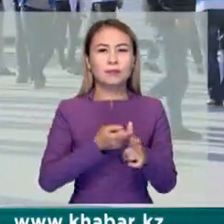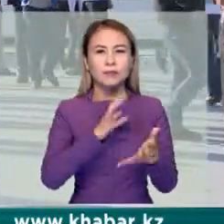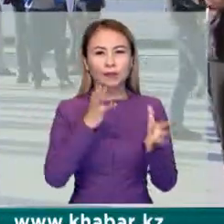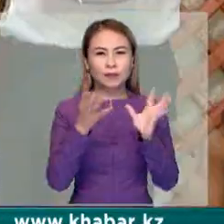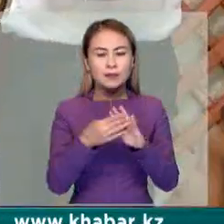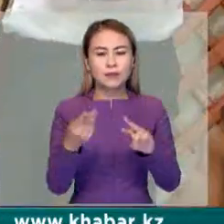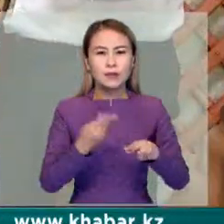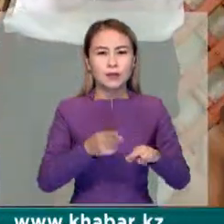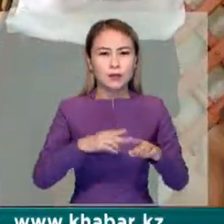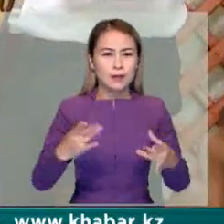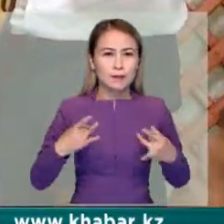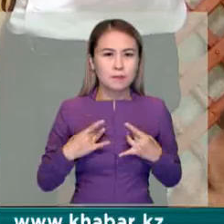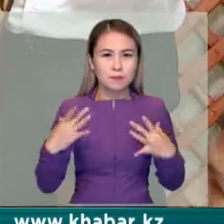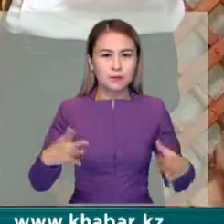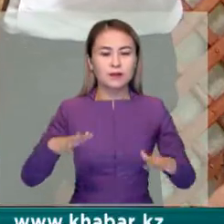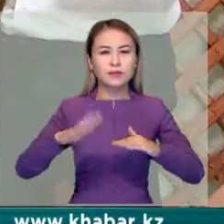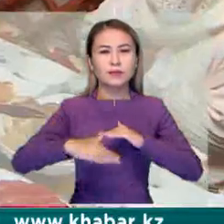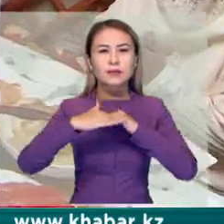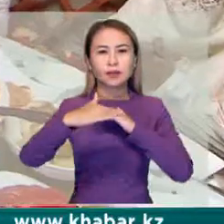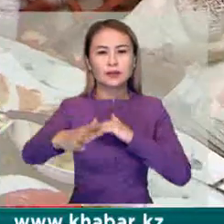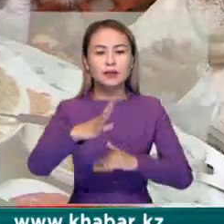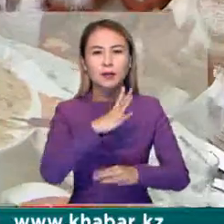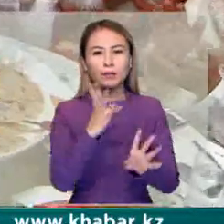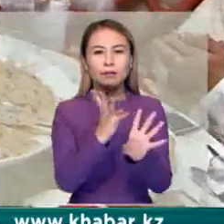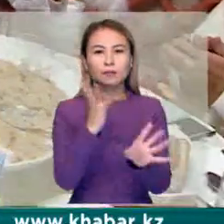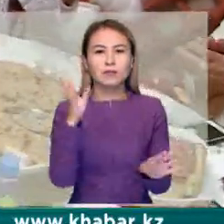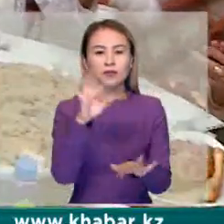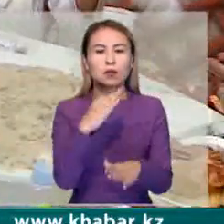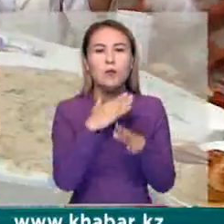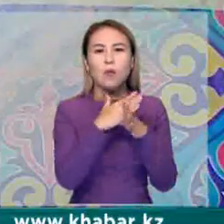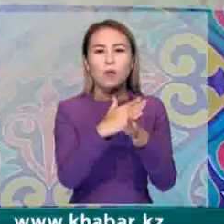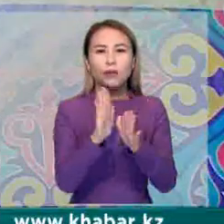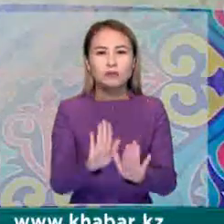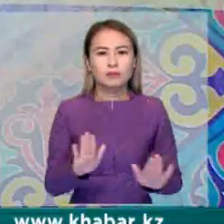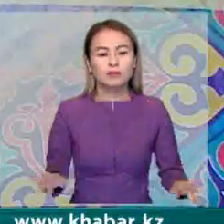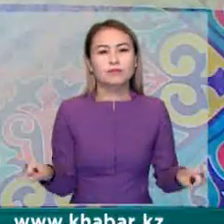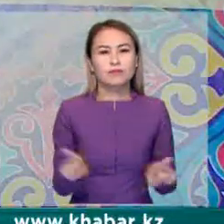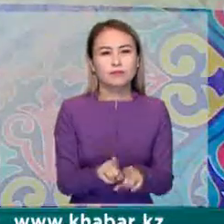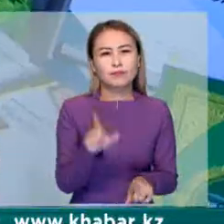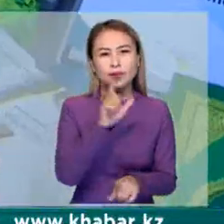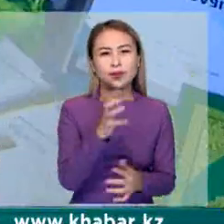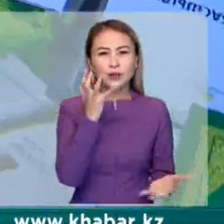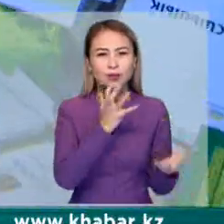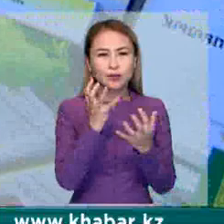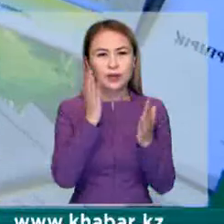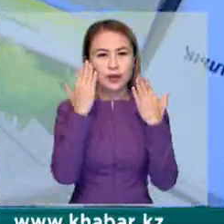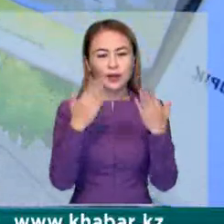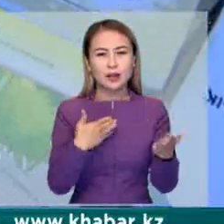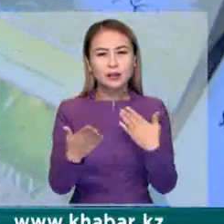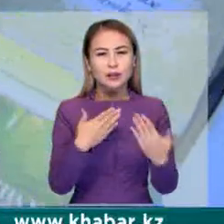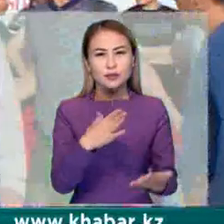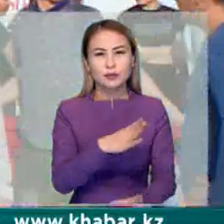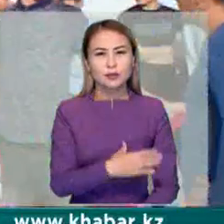үйлер мерейлі мерекенің мәнін келтірді. Қазғатар тізілген қайырымдылық жәрменкесі де жамағатқа жылуын сыйлады.